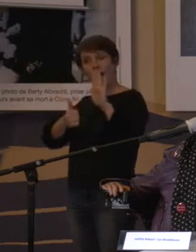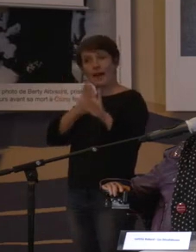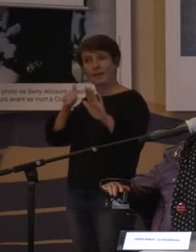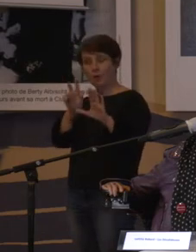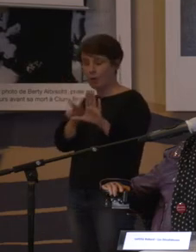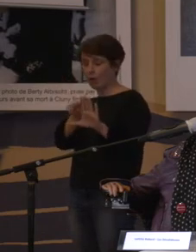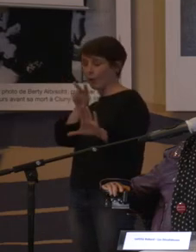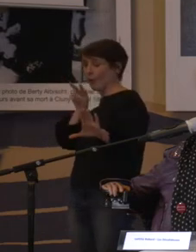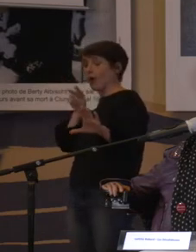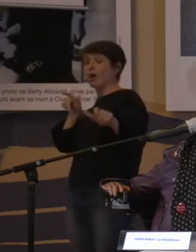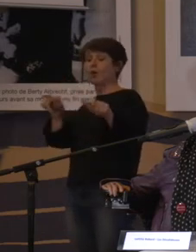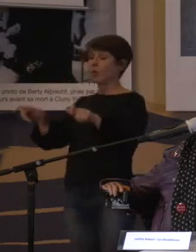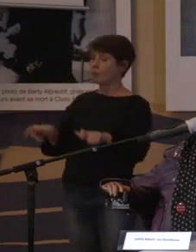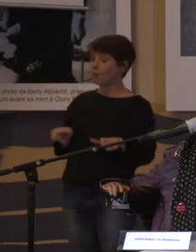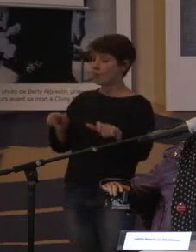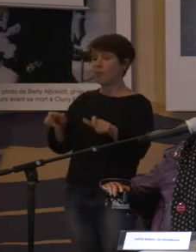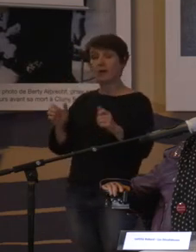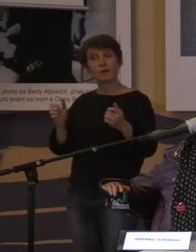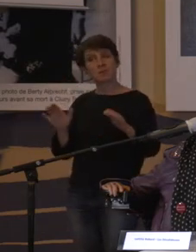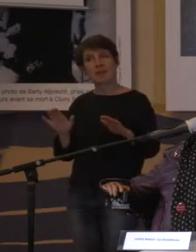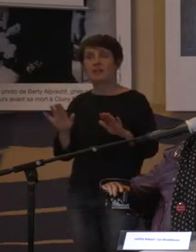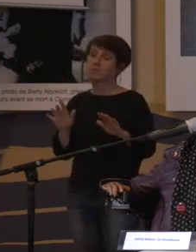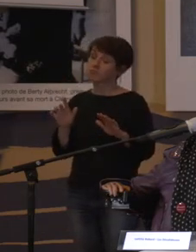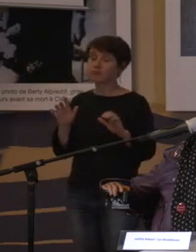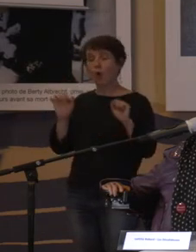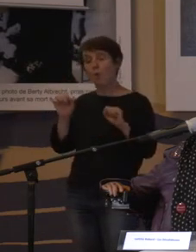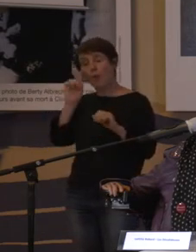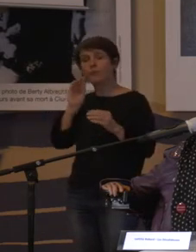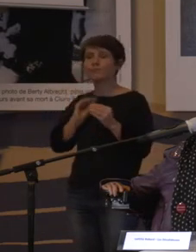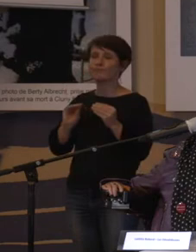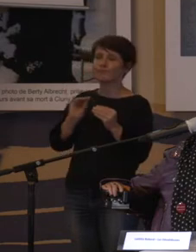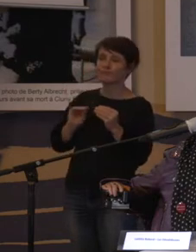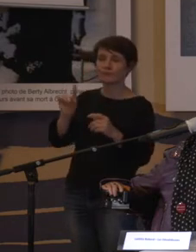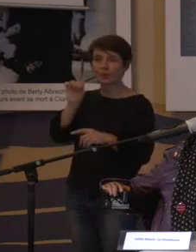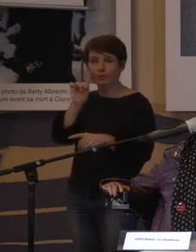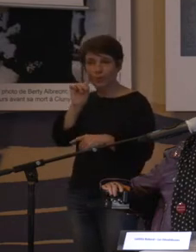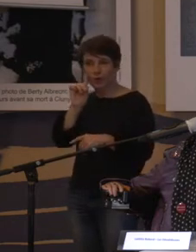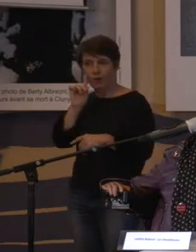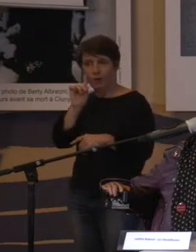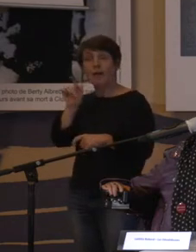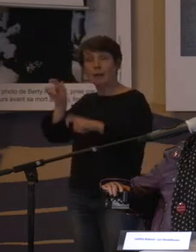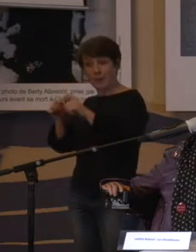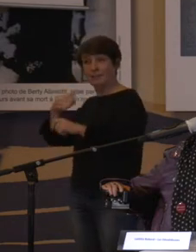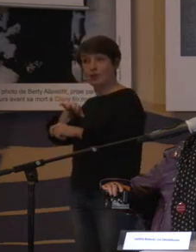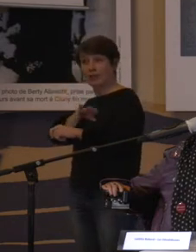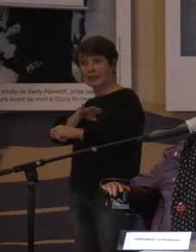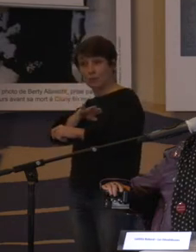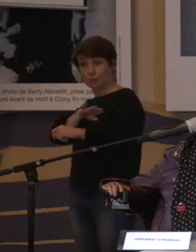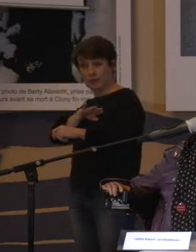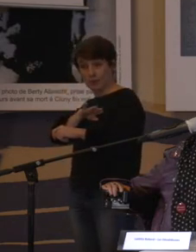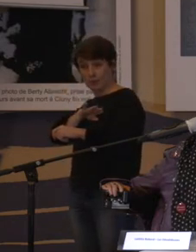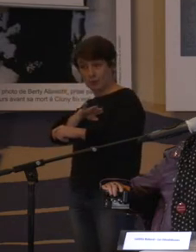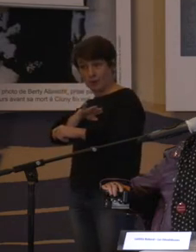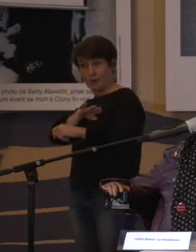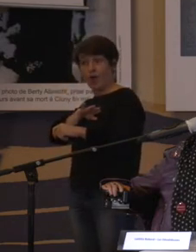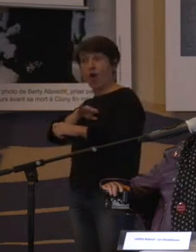quand même s'interroger quand on voit des responsables d'organisations gestionnaires qui aujourd'hui sont chez le défenseur